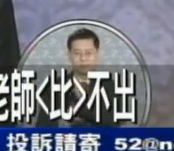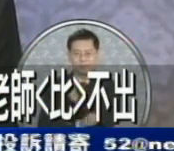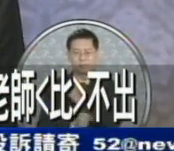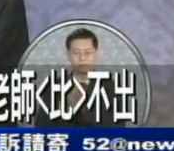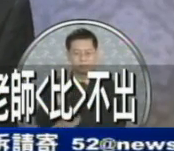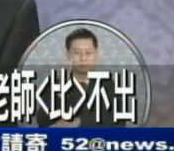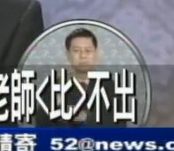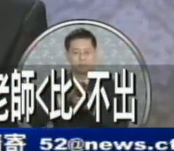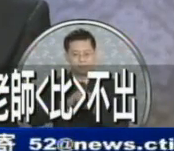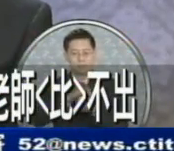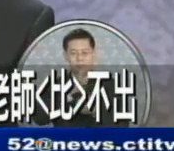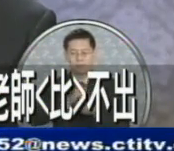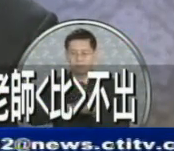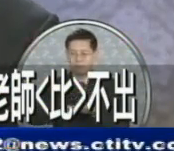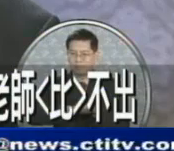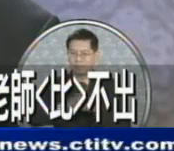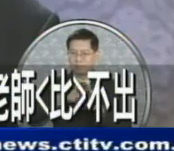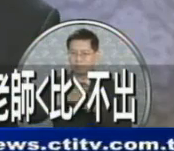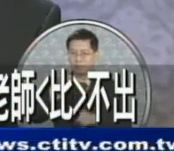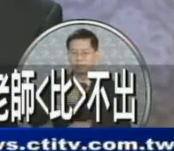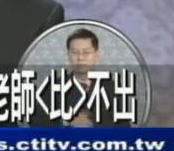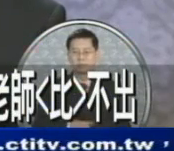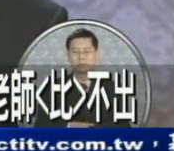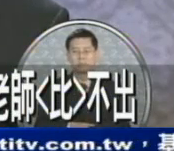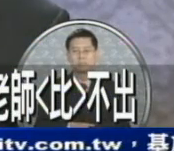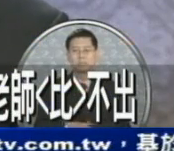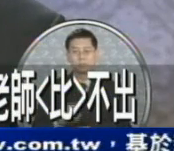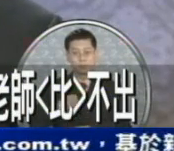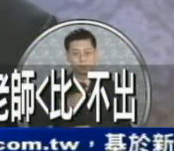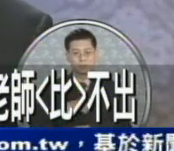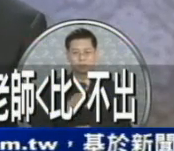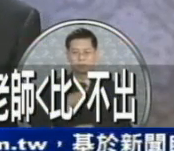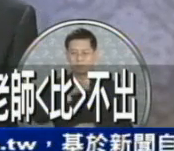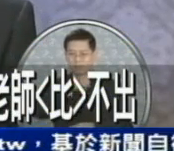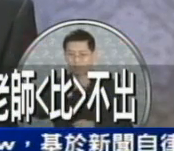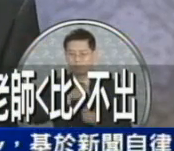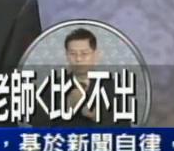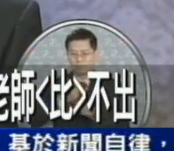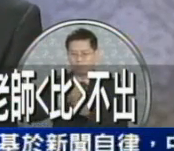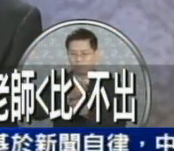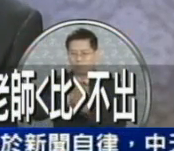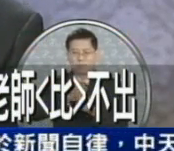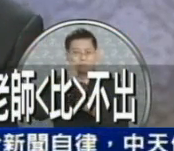师但他们还是临危不乱要hold住全场中文 何孟茜 黄讯阳新竹台北 参观报道